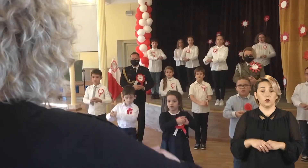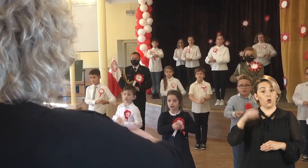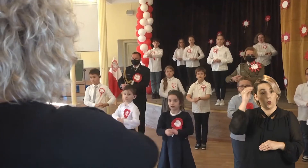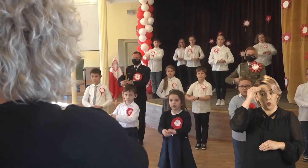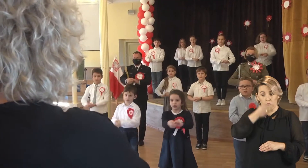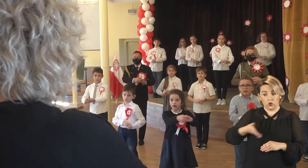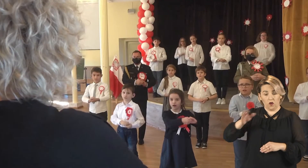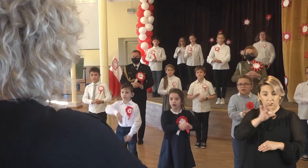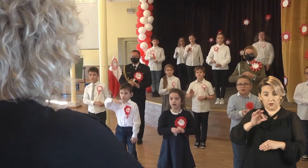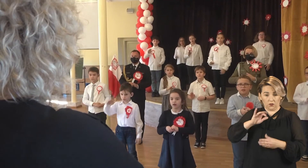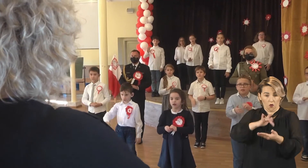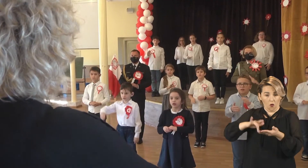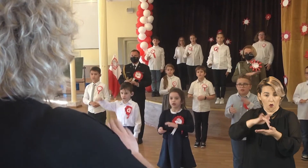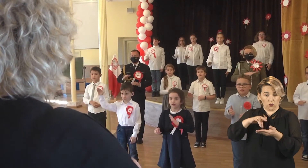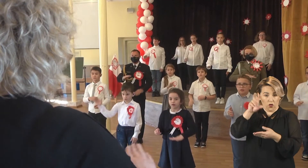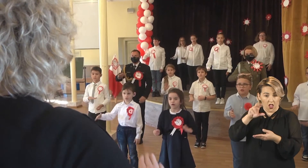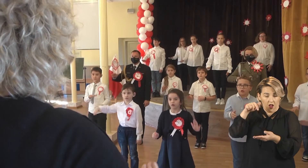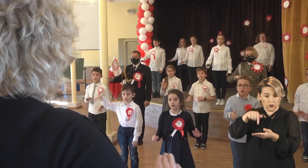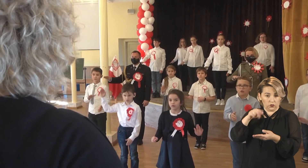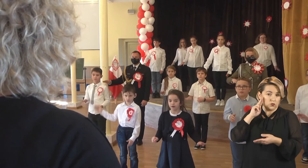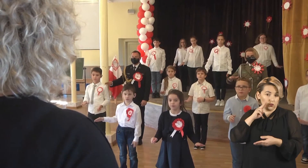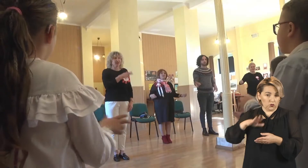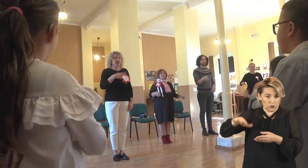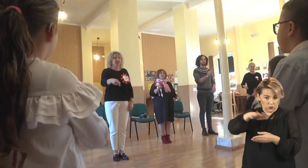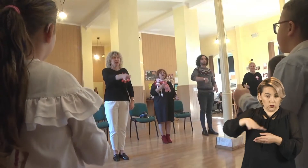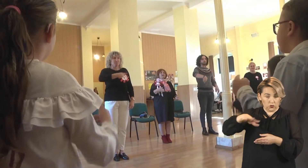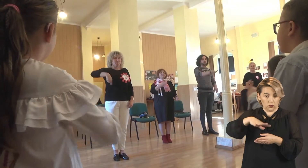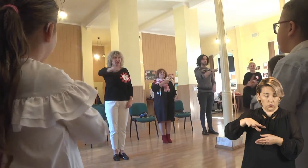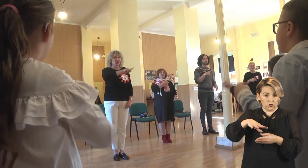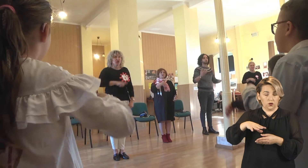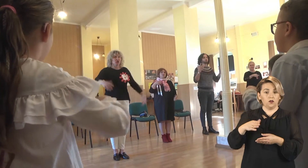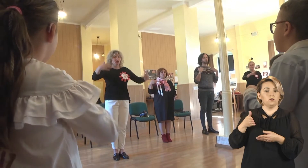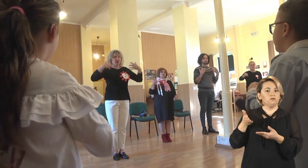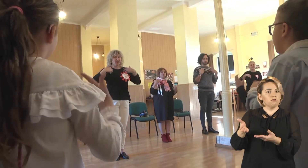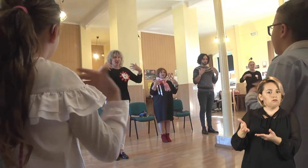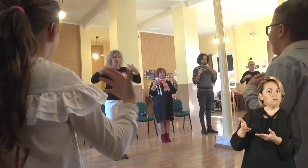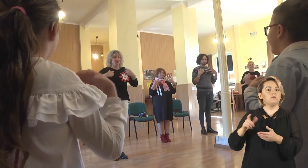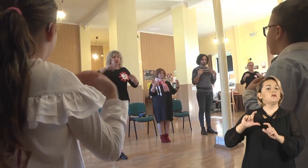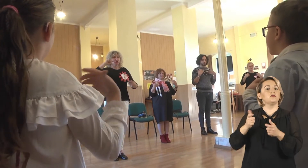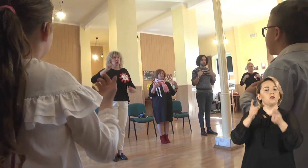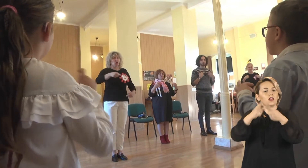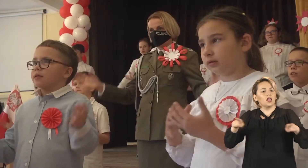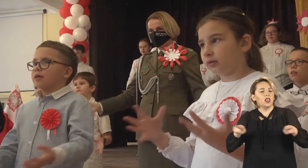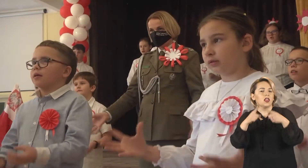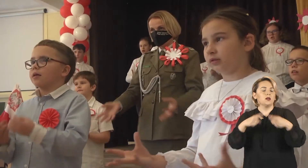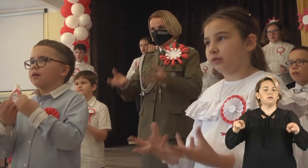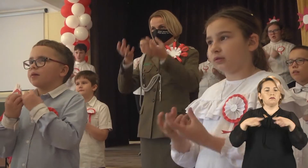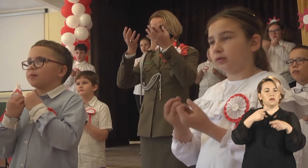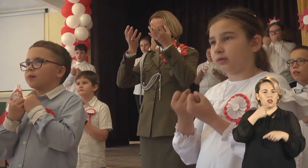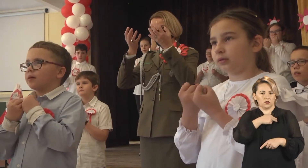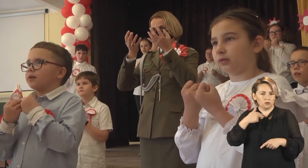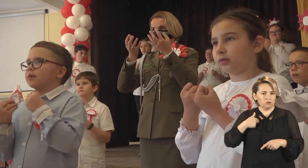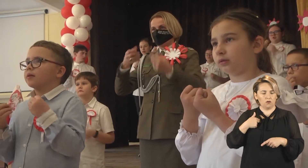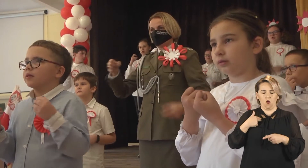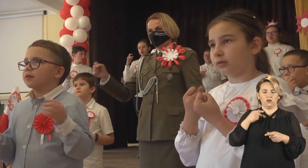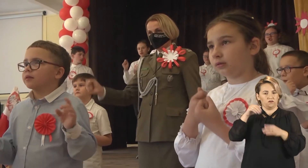uczniowie specjalnego ośrodka szkolno-wychowawczego dla niesłyszących i słabosłyszących w Raciborzu państwowych hymn przeżywają wszystkimi